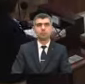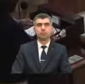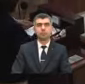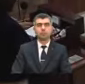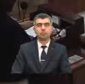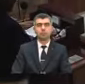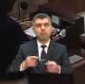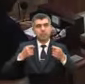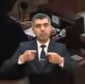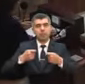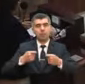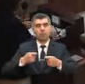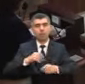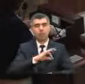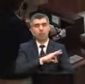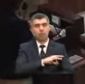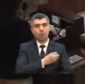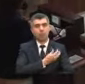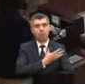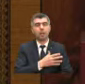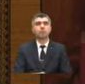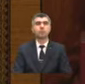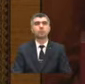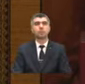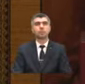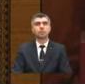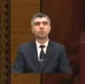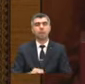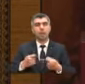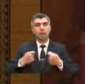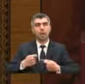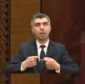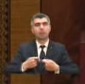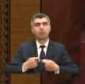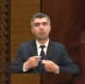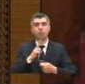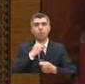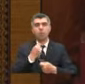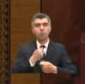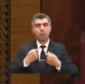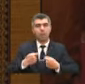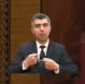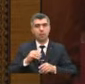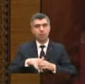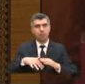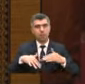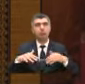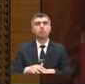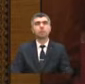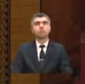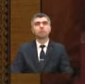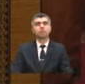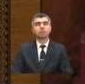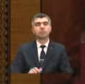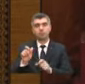السلام عليكم ورحمة الله وبركاته. السيد رئيس المحترم، السيد رئيس الحكومة المحترم،